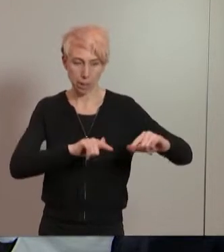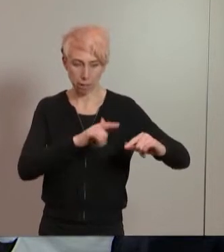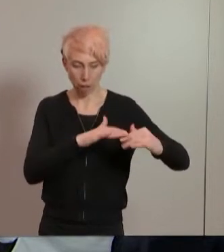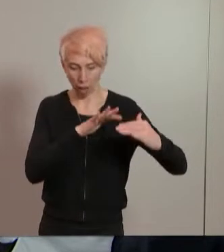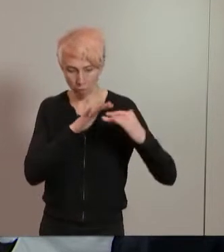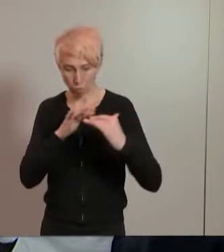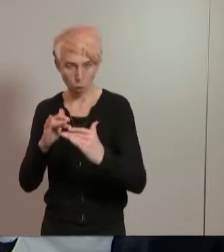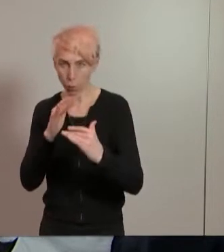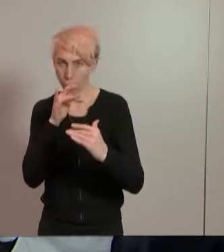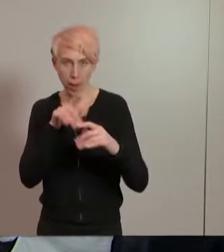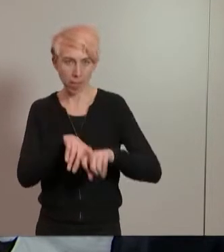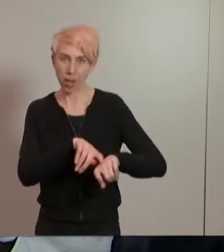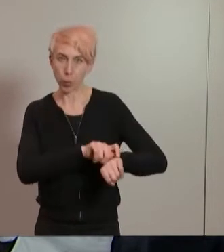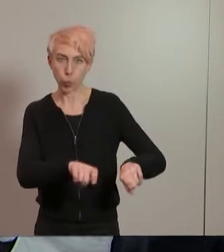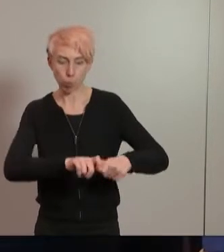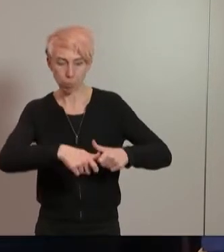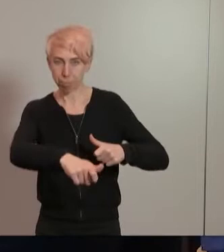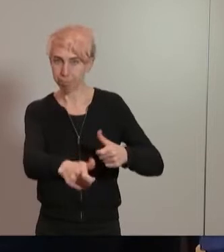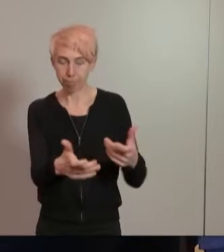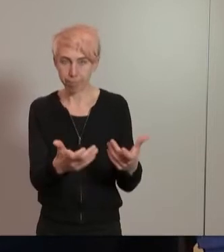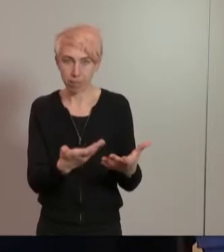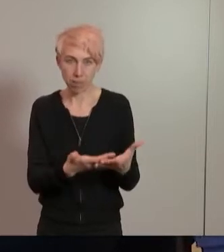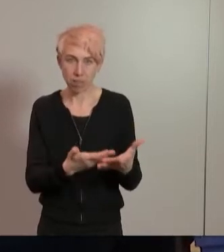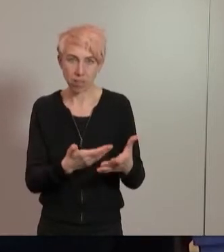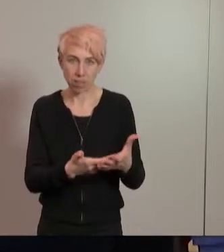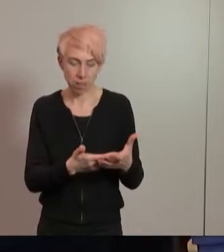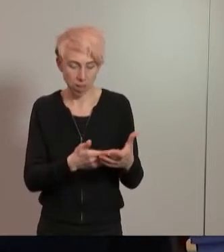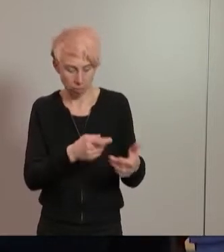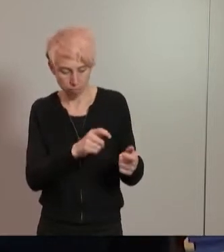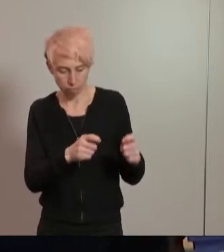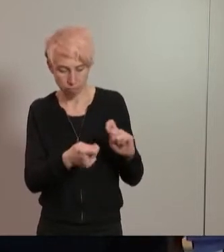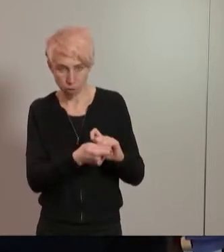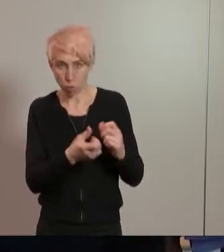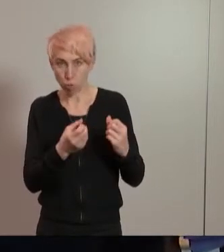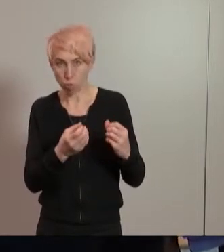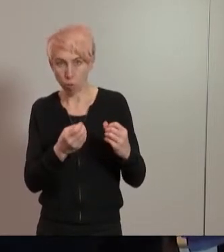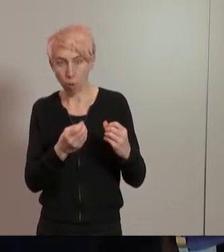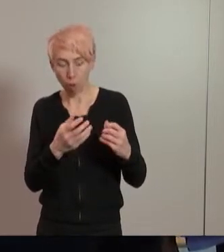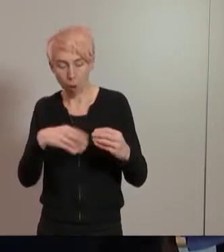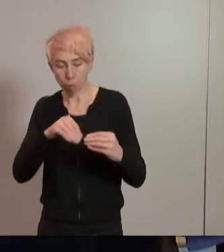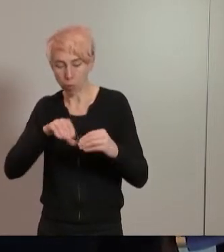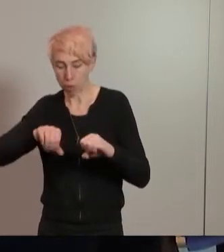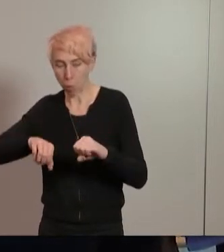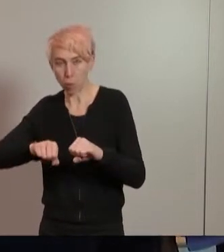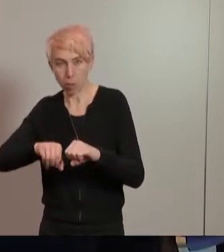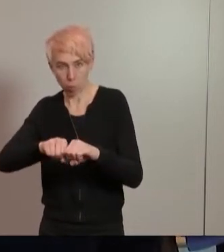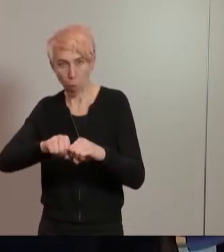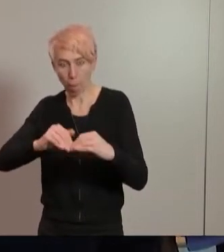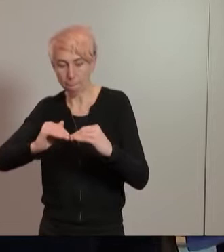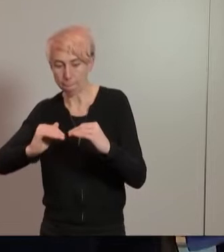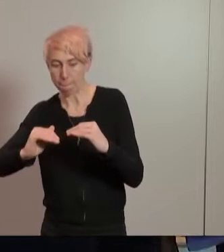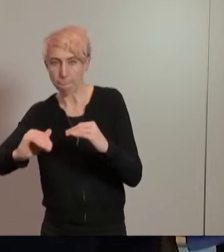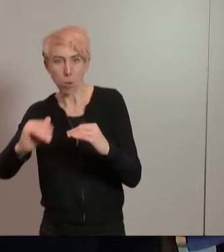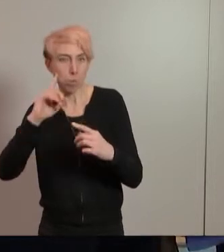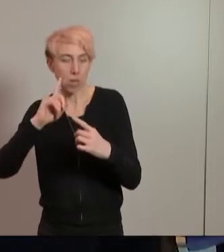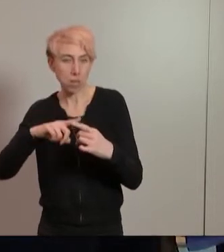avoir, d'autant que ce type de mesure de révision s'accompagne souvent de mesures de lissage et de compensation pour que ça impacte le